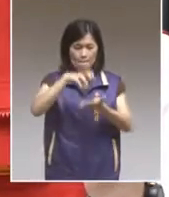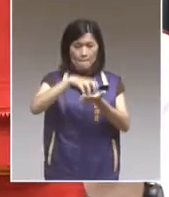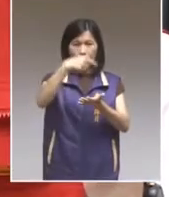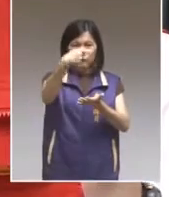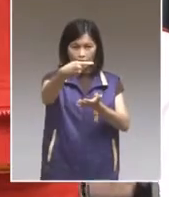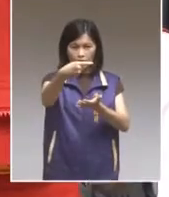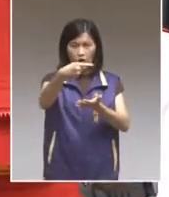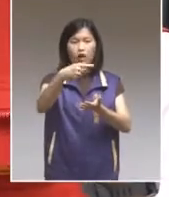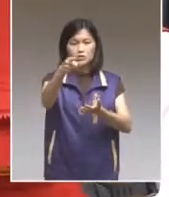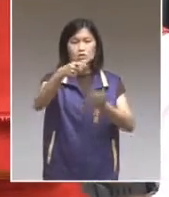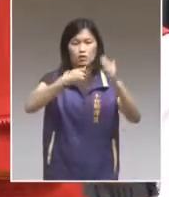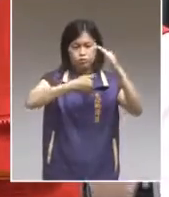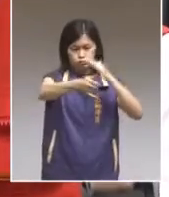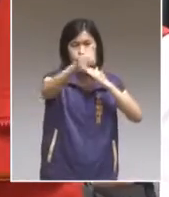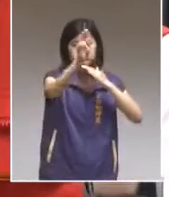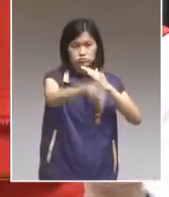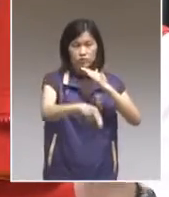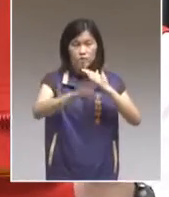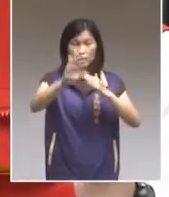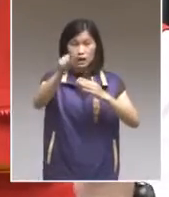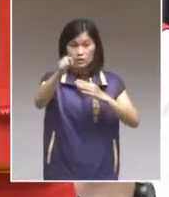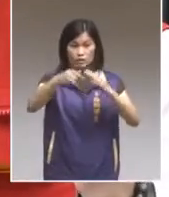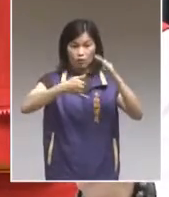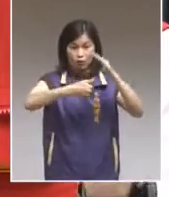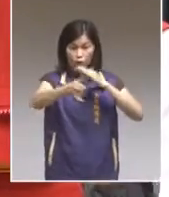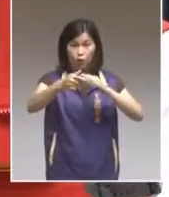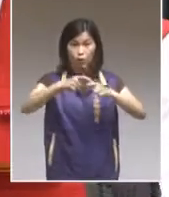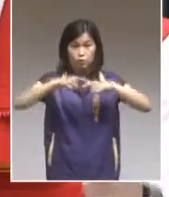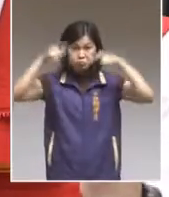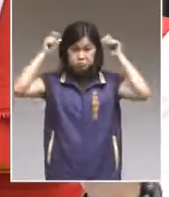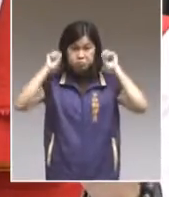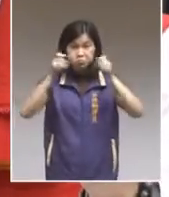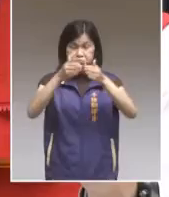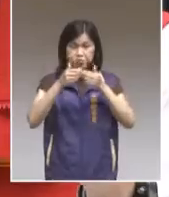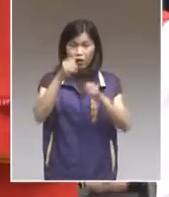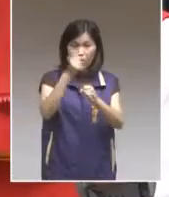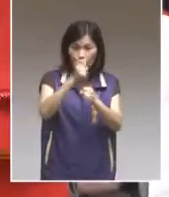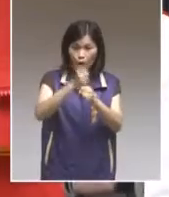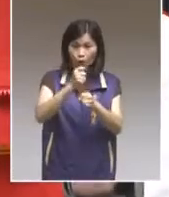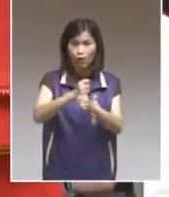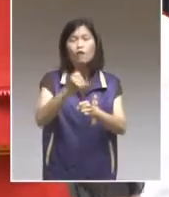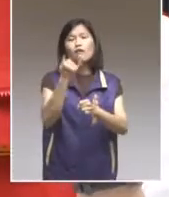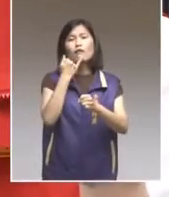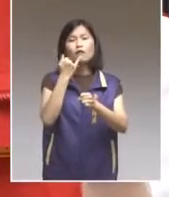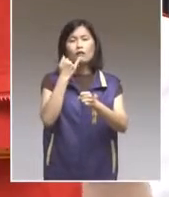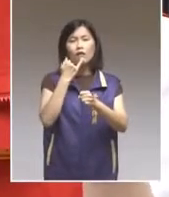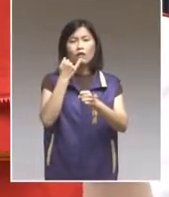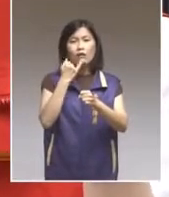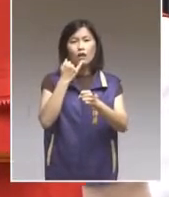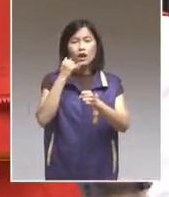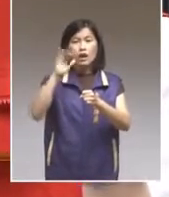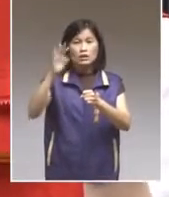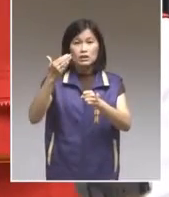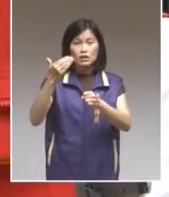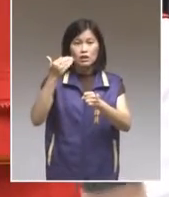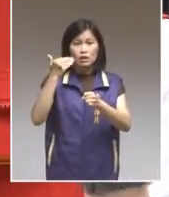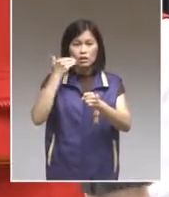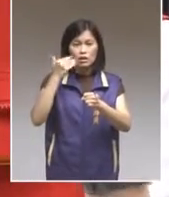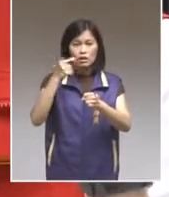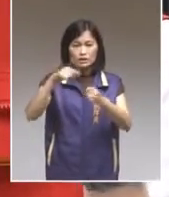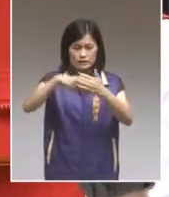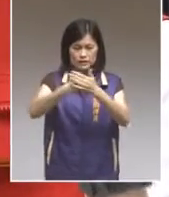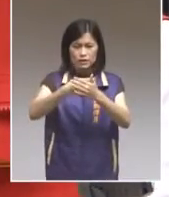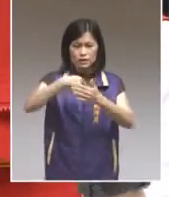能出门。好，你出去爱挂口罩，做工课。好，敢会当